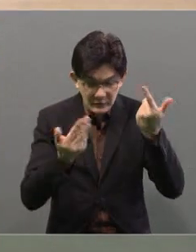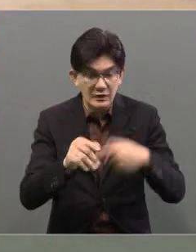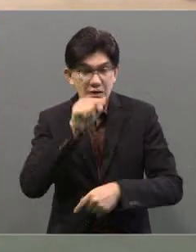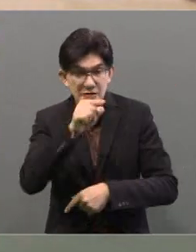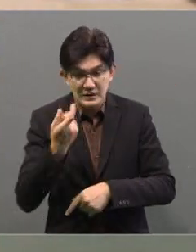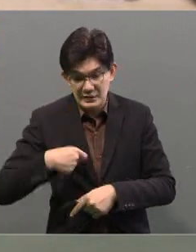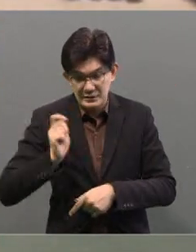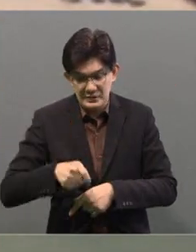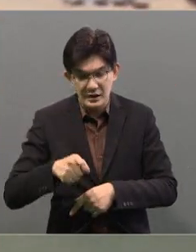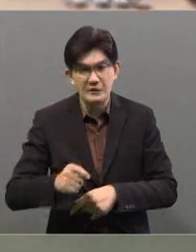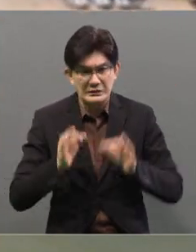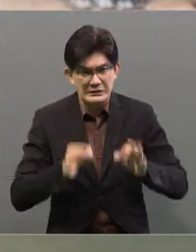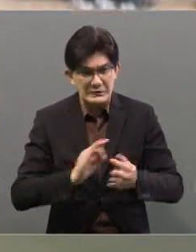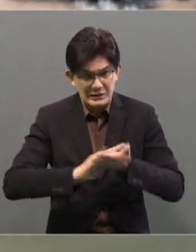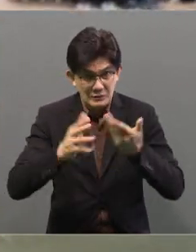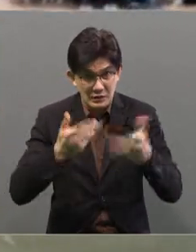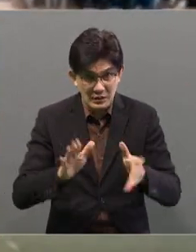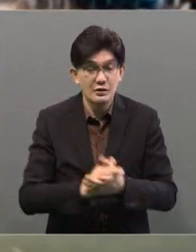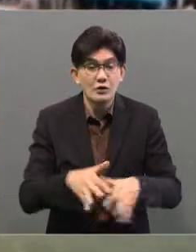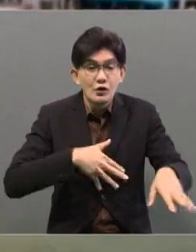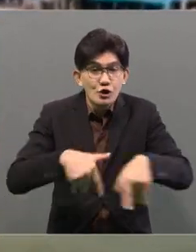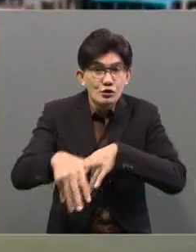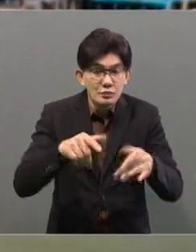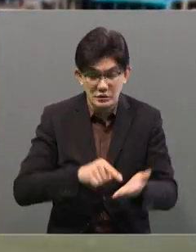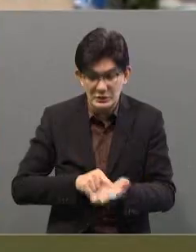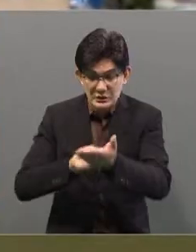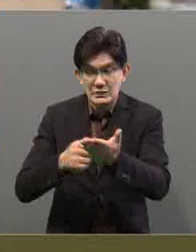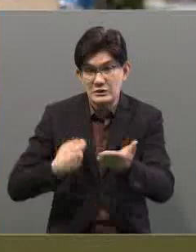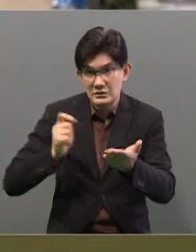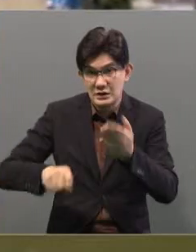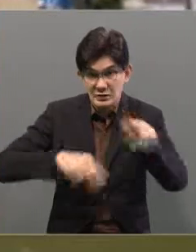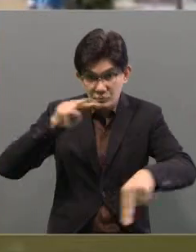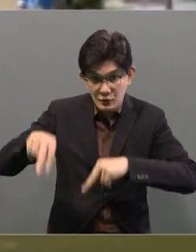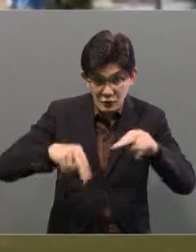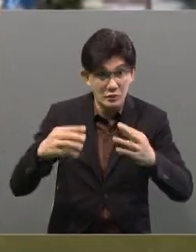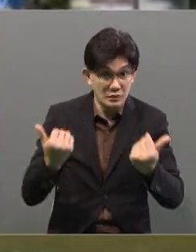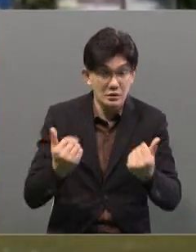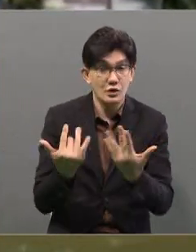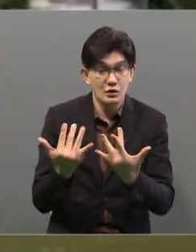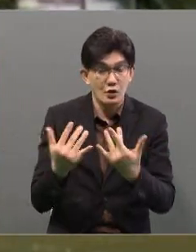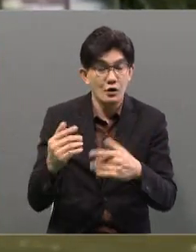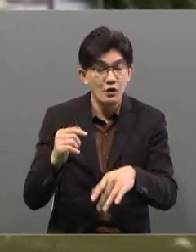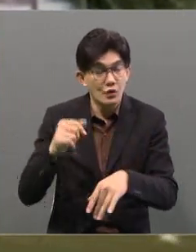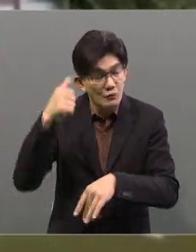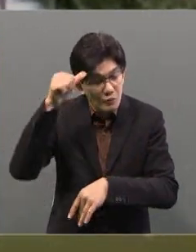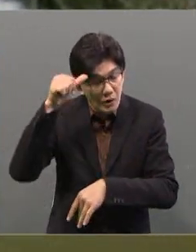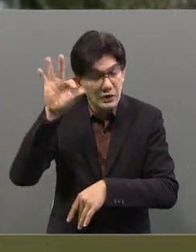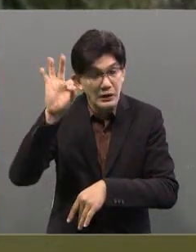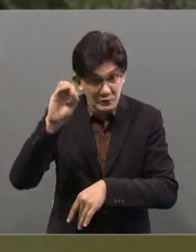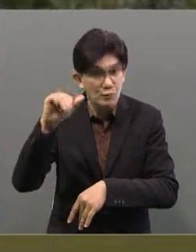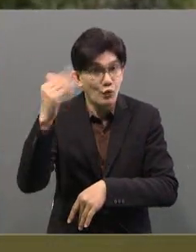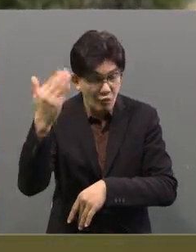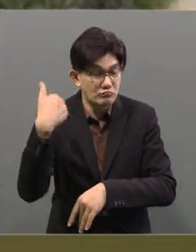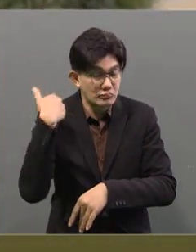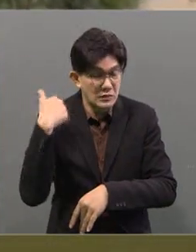คำสั่งศาลที่มีคำพิพากษาแล้วแต่ในเมื่อชาวบ้านไปยื่นหนังสือที่ศาลปกครองก็เลยต้องรอเวลาก่อนถ้าหากว่าพ้นระยะเวล